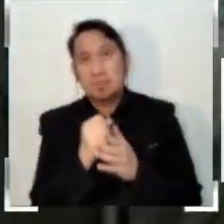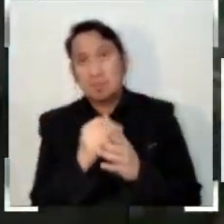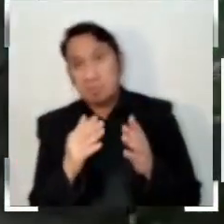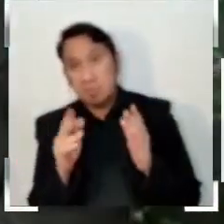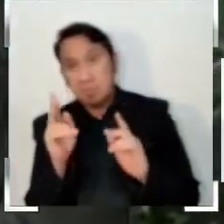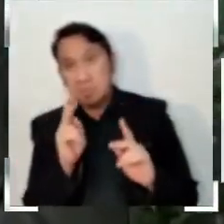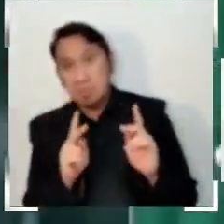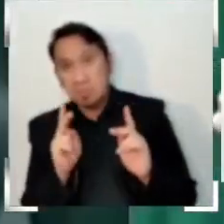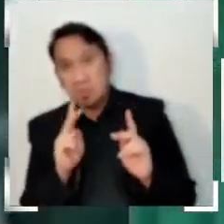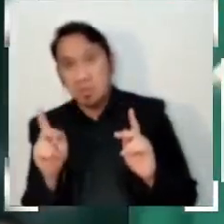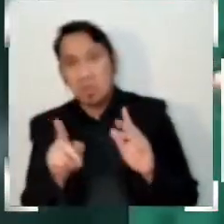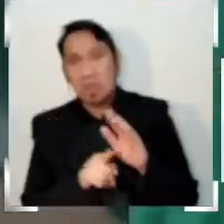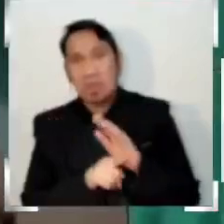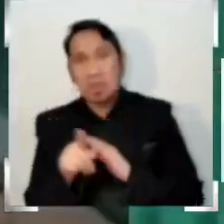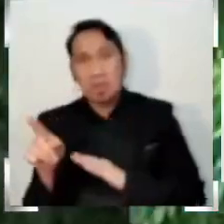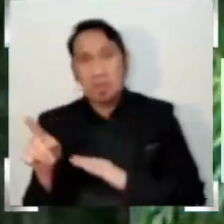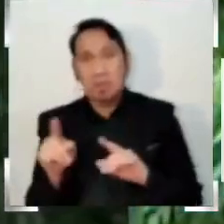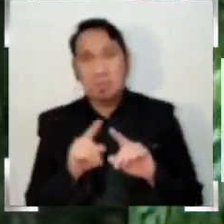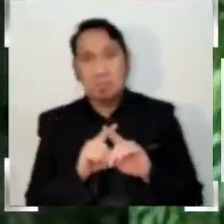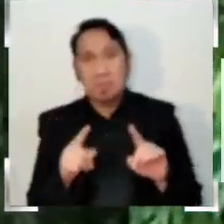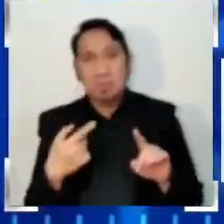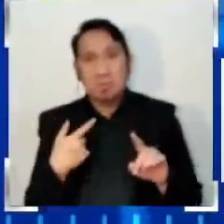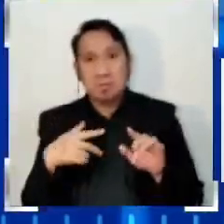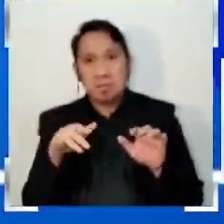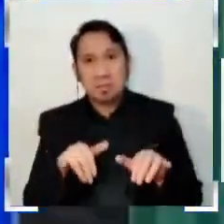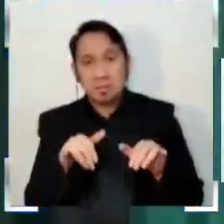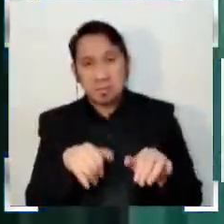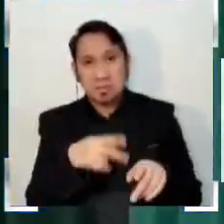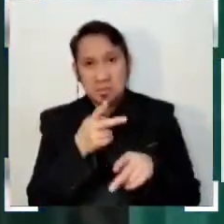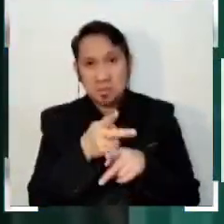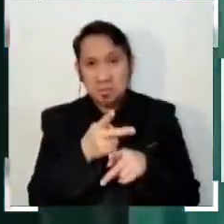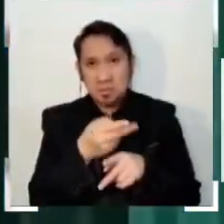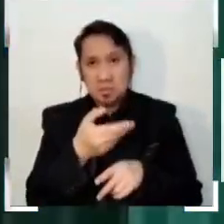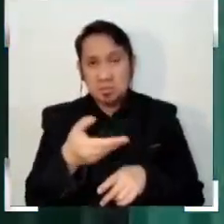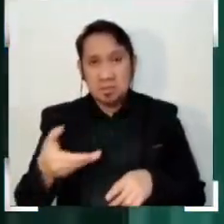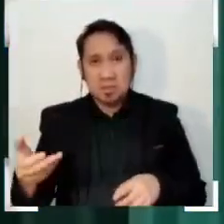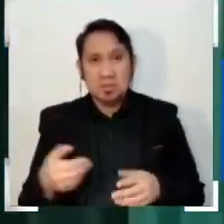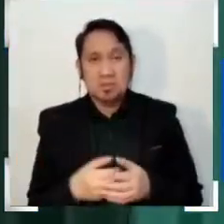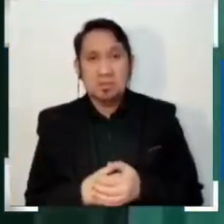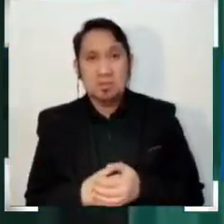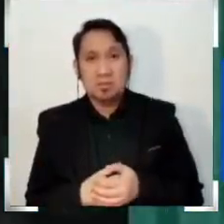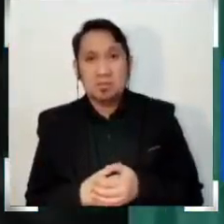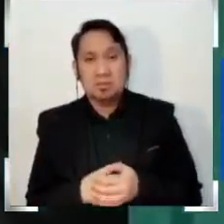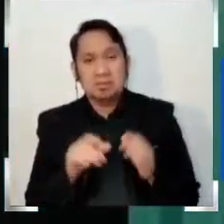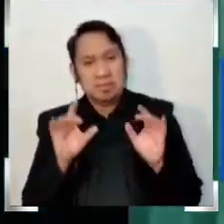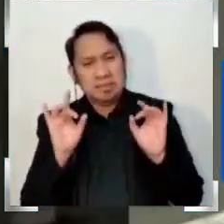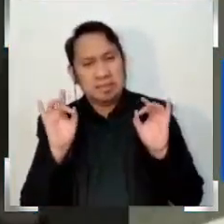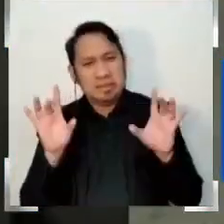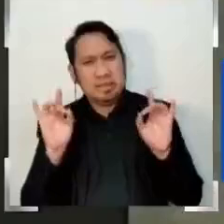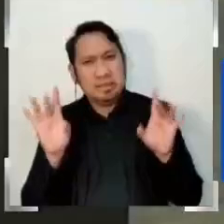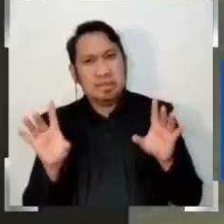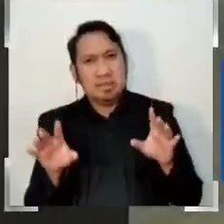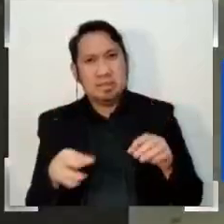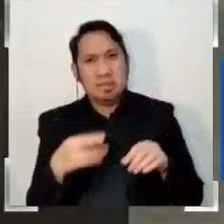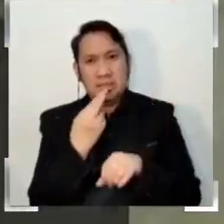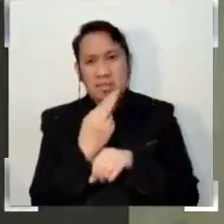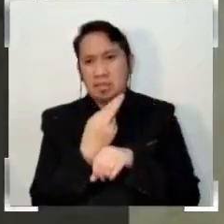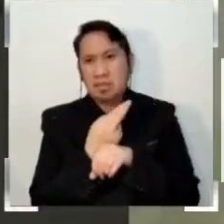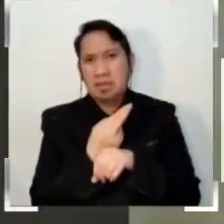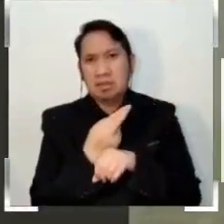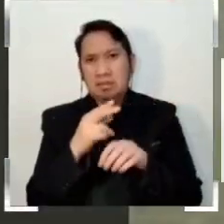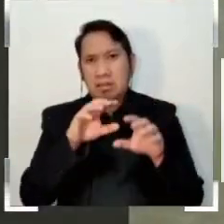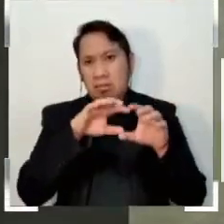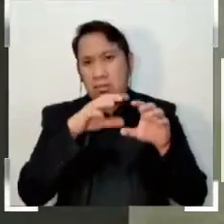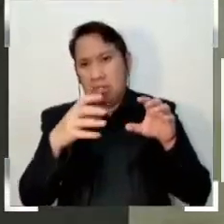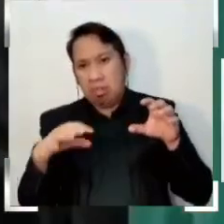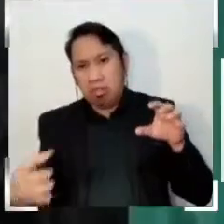napalikas, pero meron ding nagpaiwan para magbantay ng mga gamit. Delikado sir, kasi naulog na yung mga kung yan eh. Yung